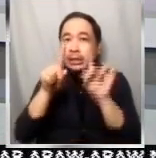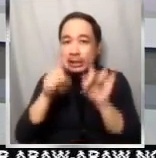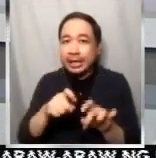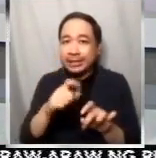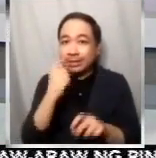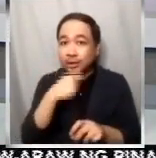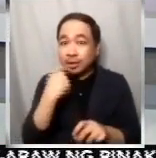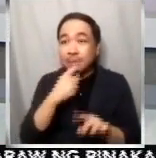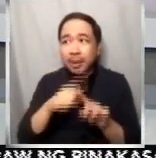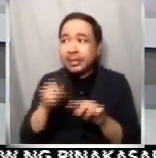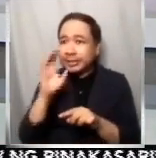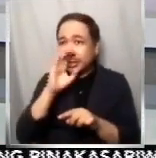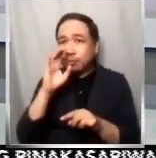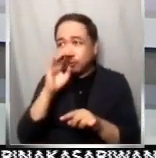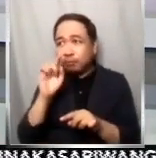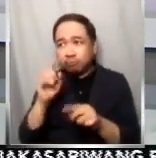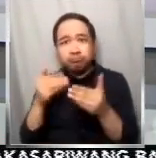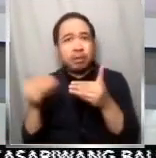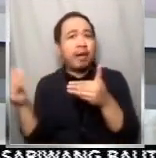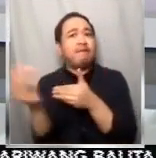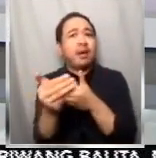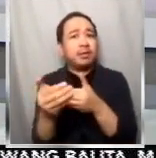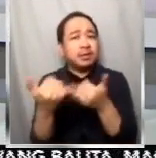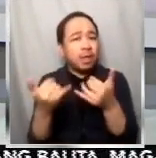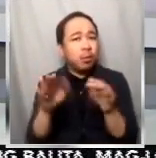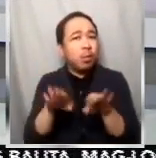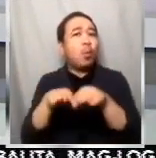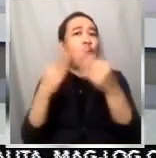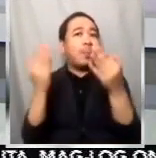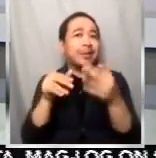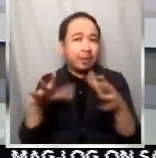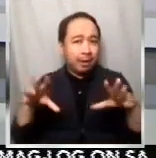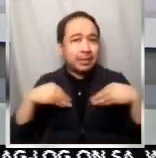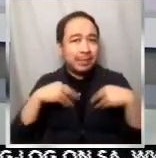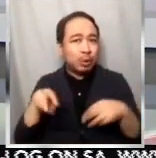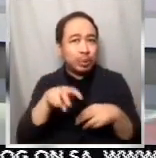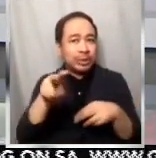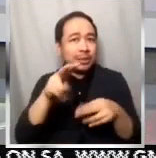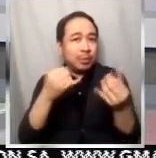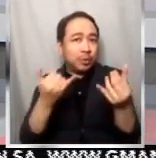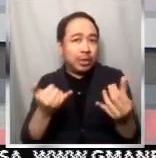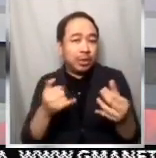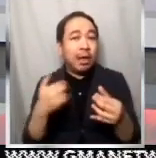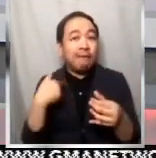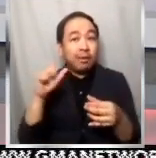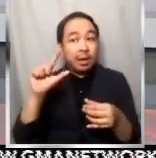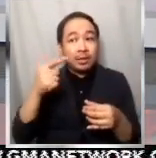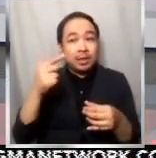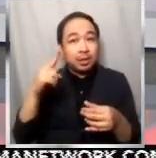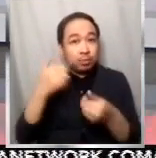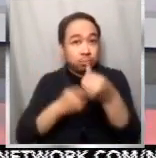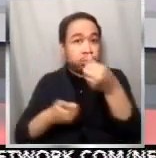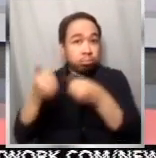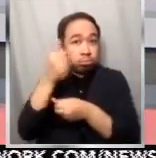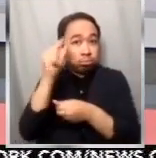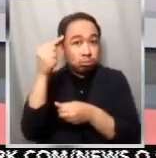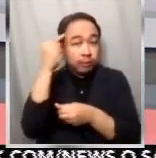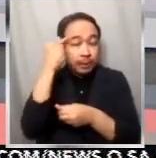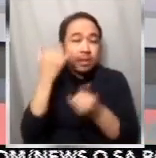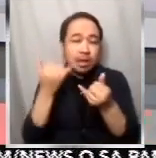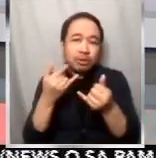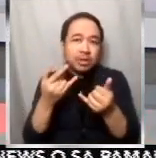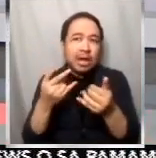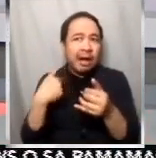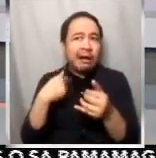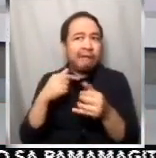na nagbukas ng kanilang turismo ngayong araw. May mensahe rin ang kanilang gobernadora sa mga nagmumungkahing i-lockdown ulit